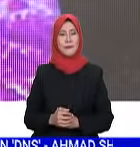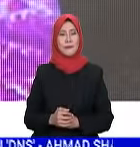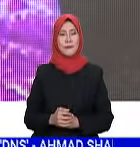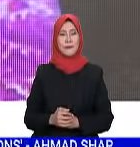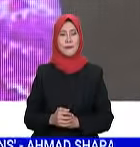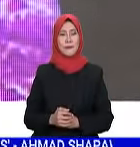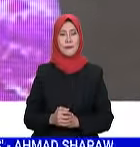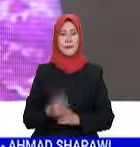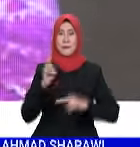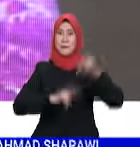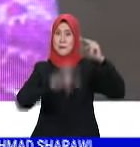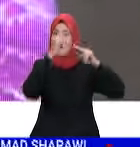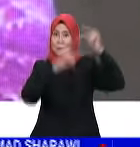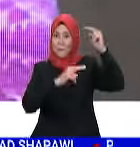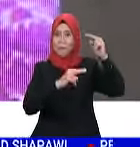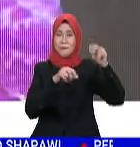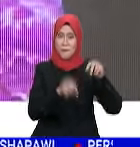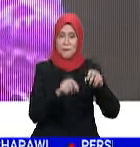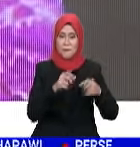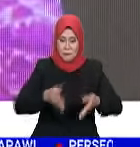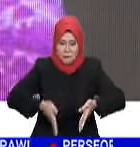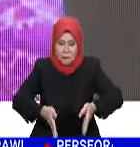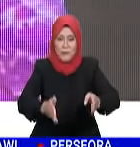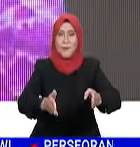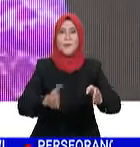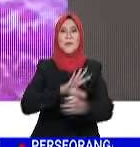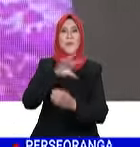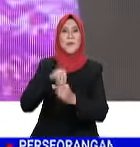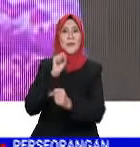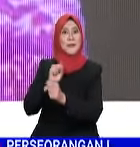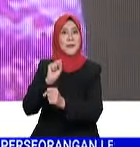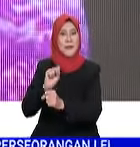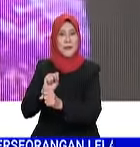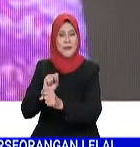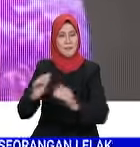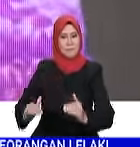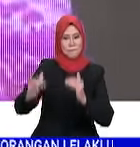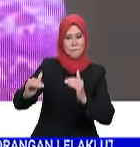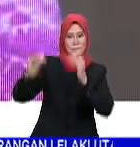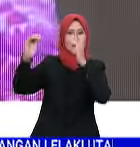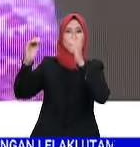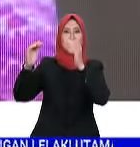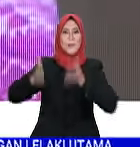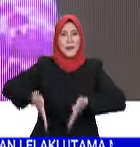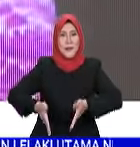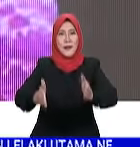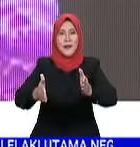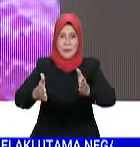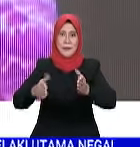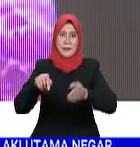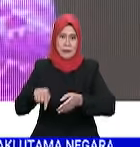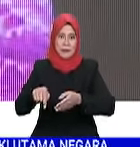Skop pembinaan tiga pakej kerja ini melibatkan kerja-kerja menaik taraf jalan persekutuan sedia